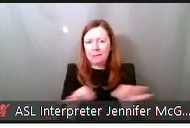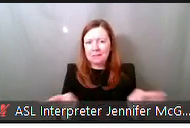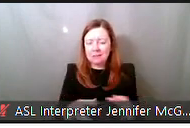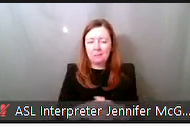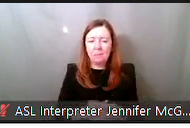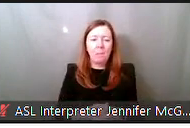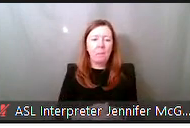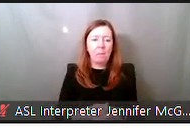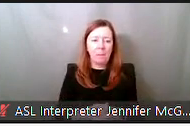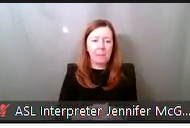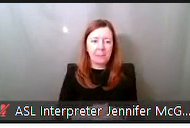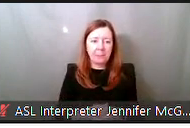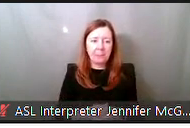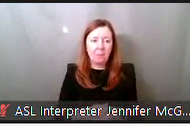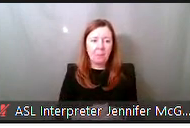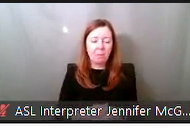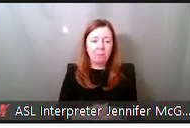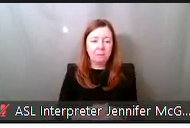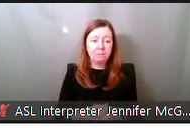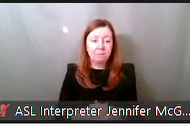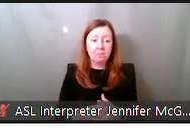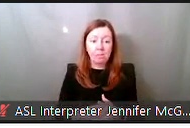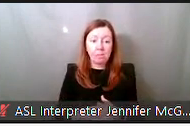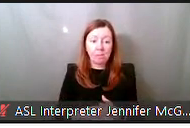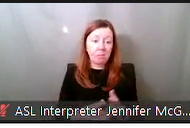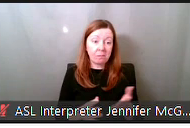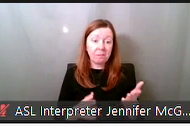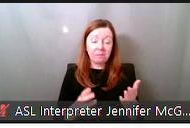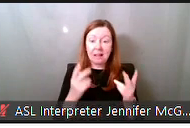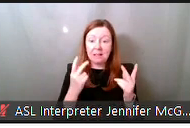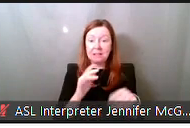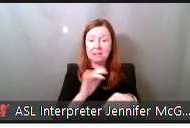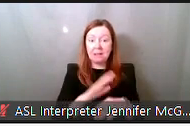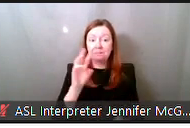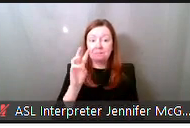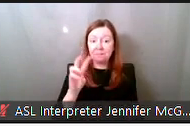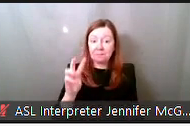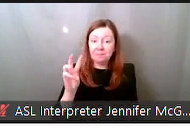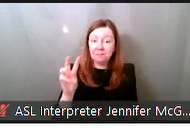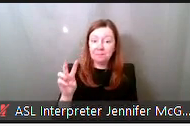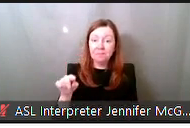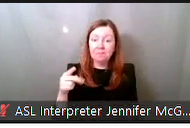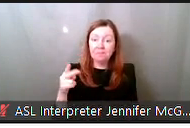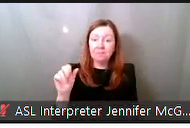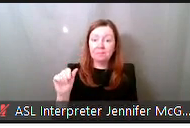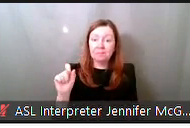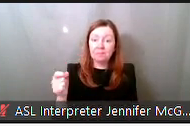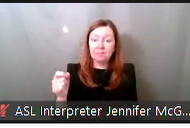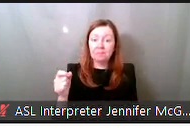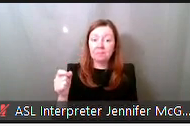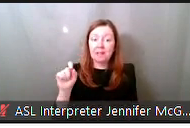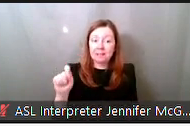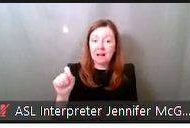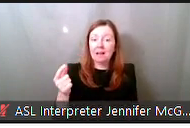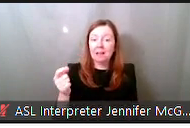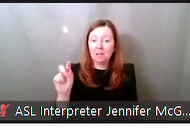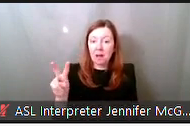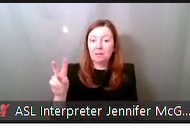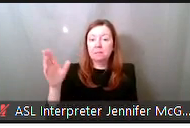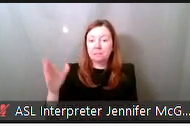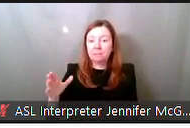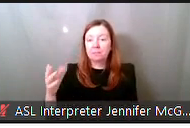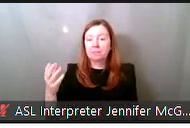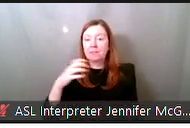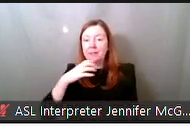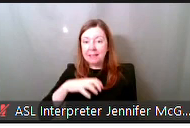这个是在多种语言情况下提供的。你们也可以上这个网站，上费力点